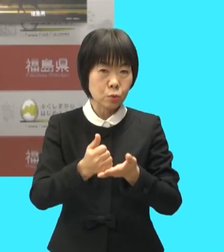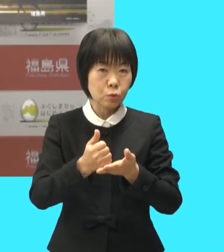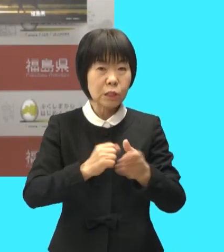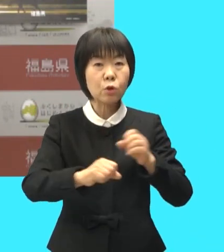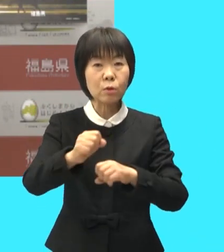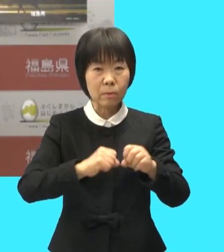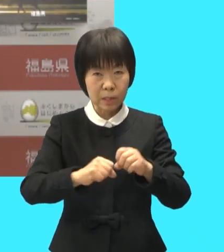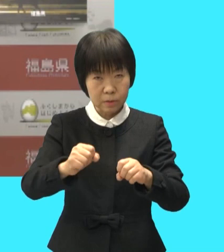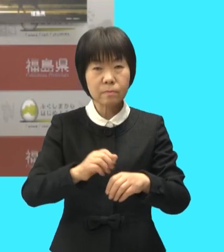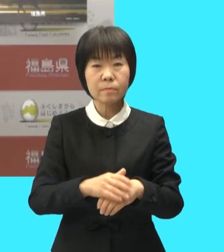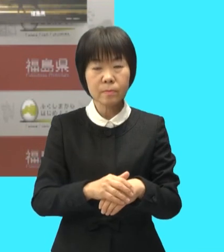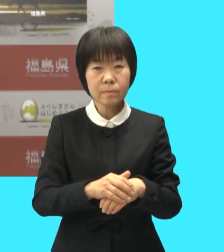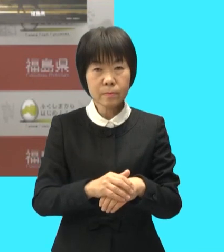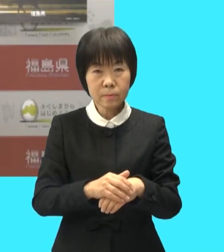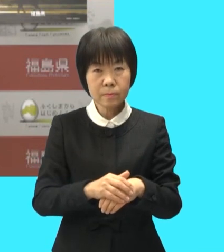でまいります。